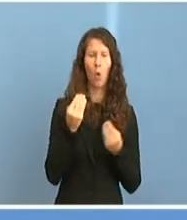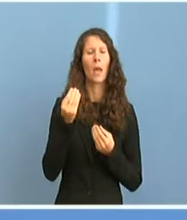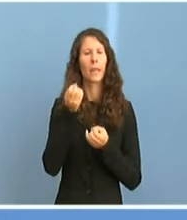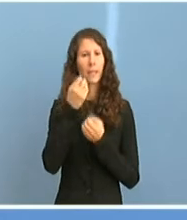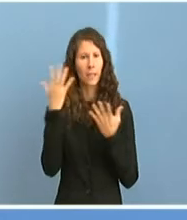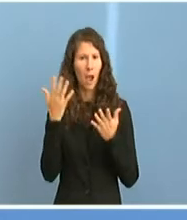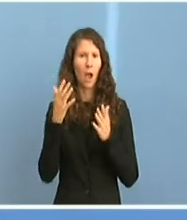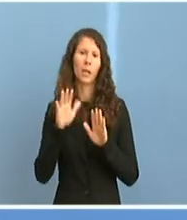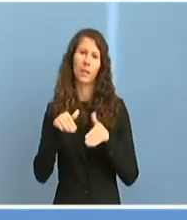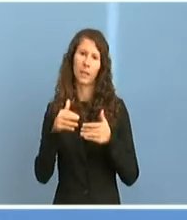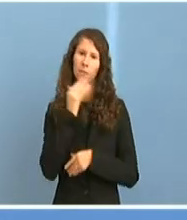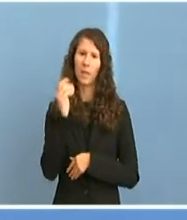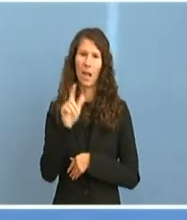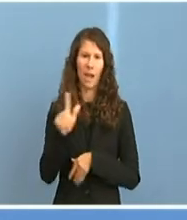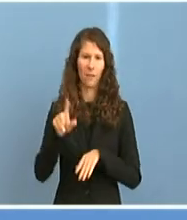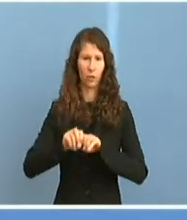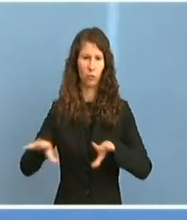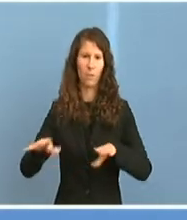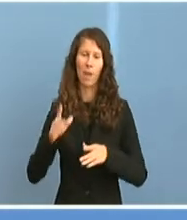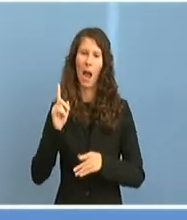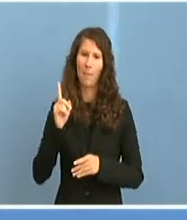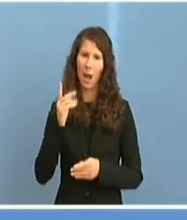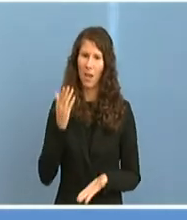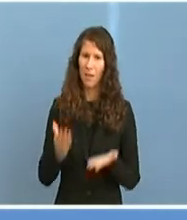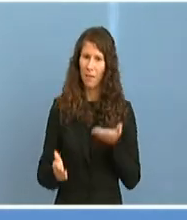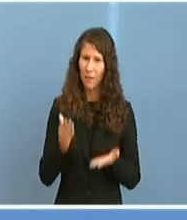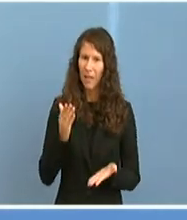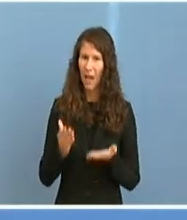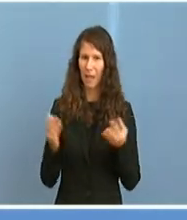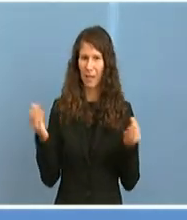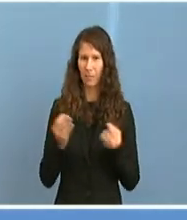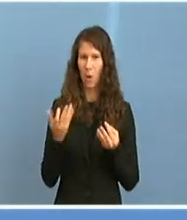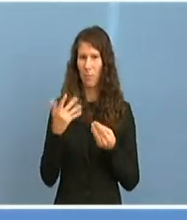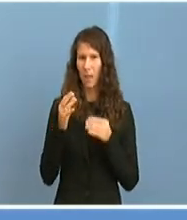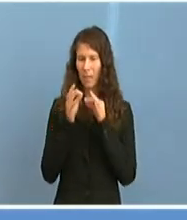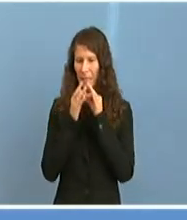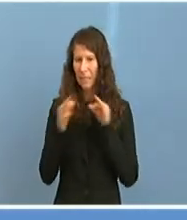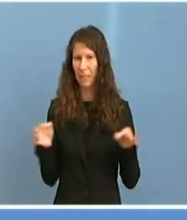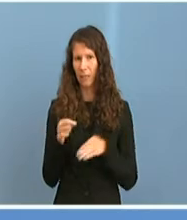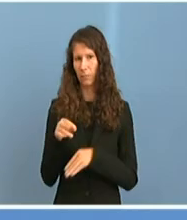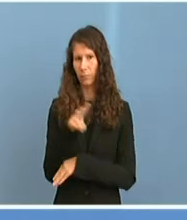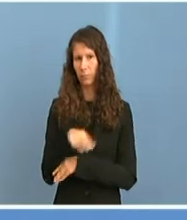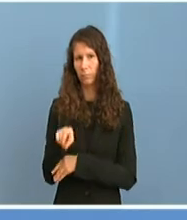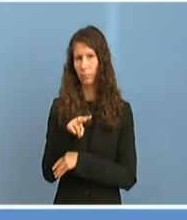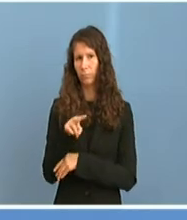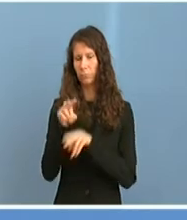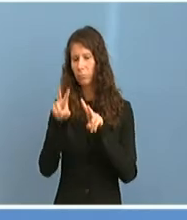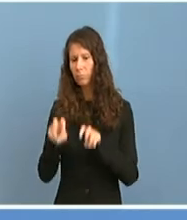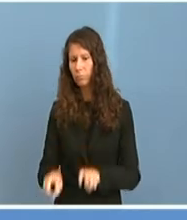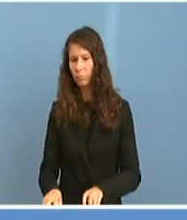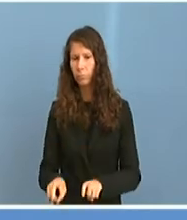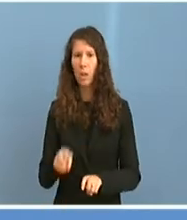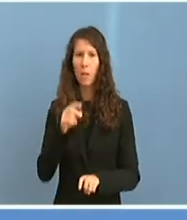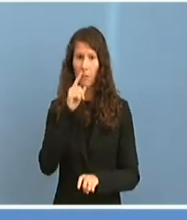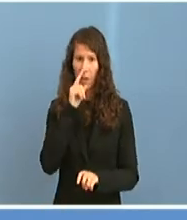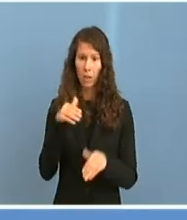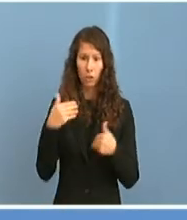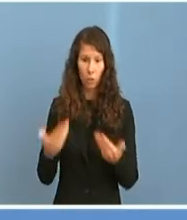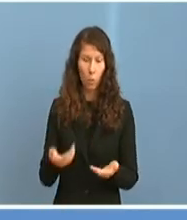darstellen, einer Beantwortung eines genauen Hinschauens durch das Auswärtige Amt wert. Und dann würde ich mich gegebenenfalls